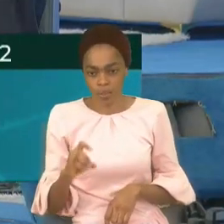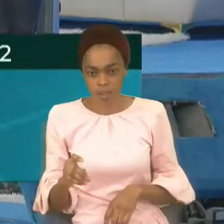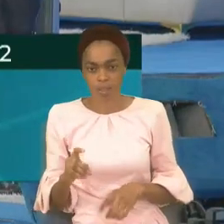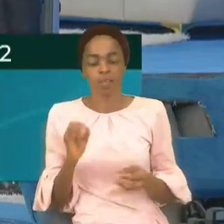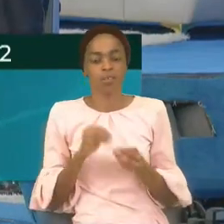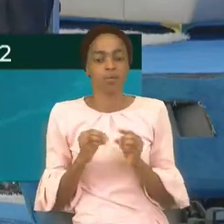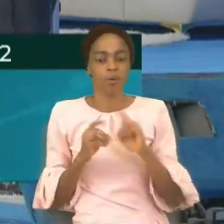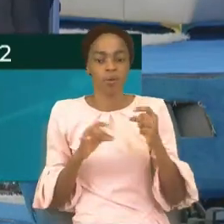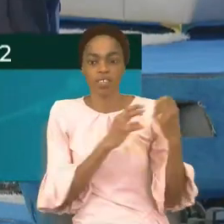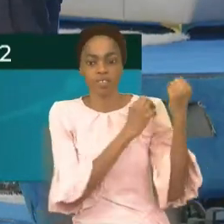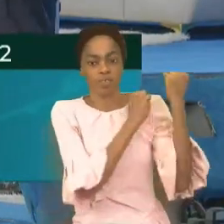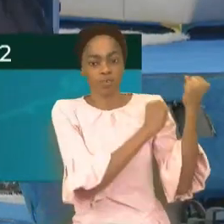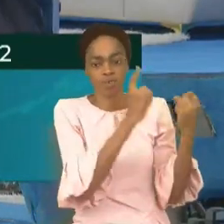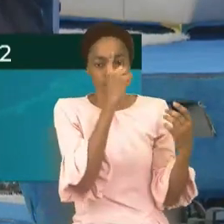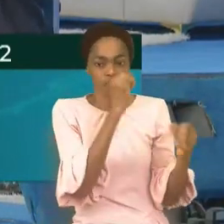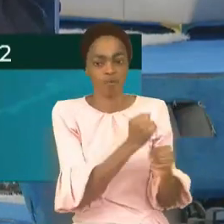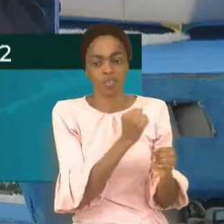compromet pas.